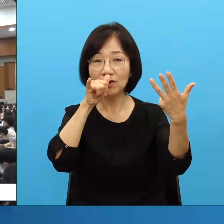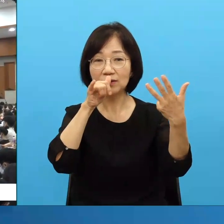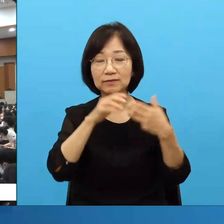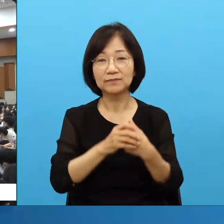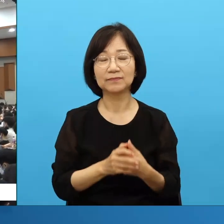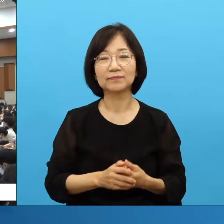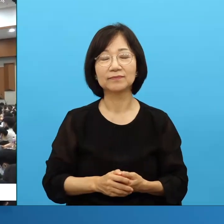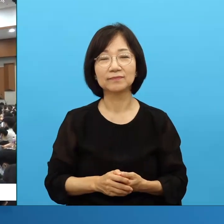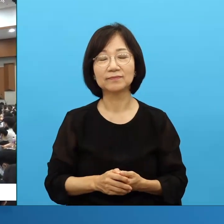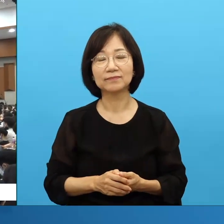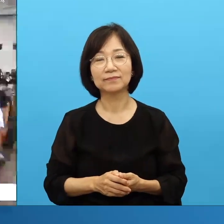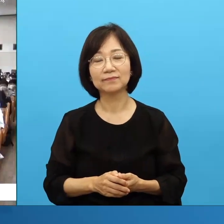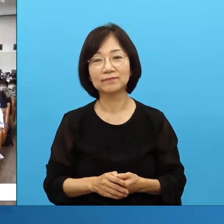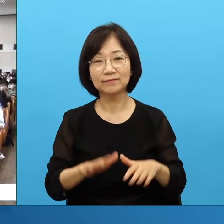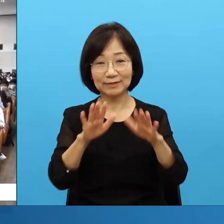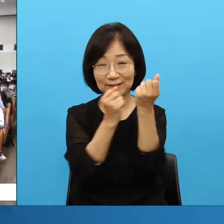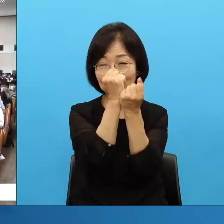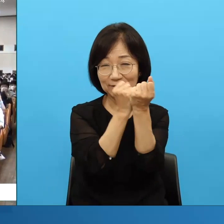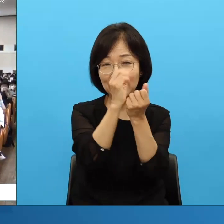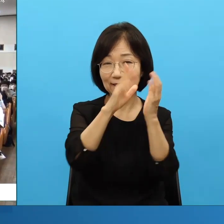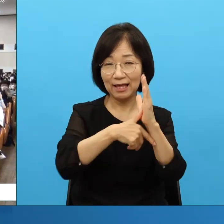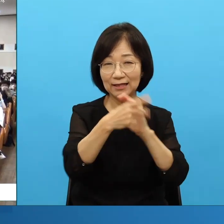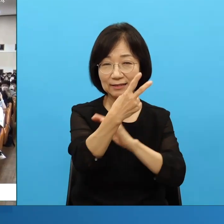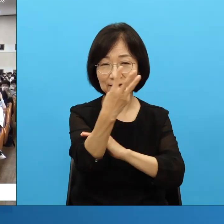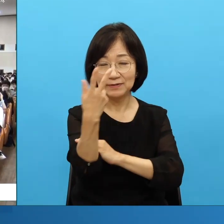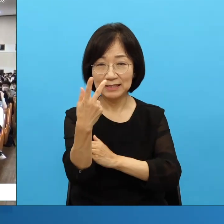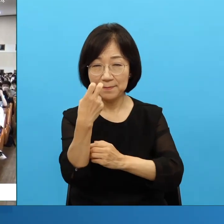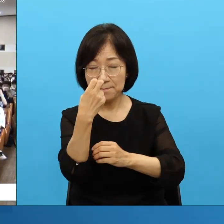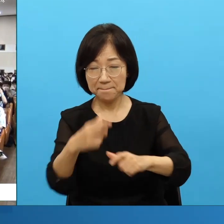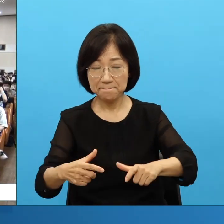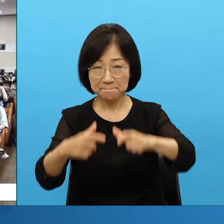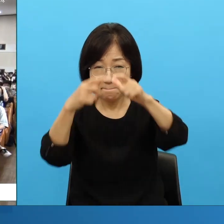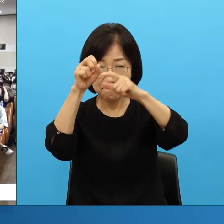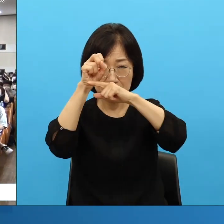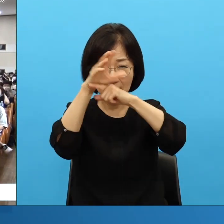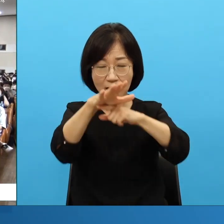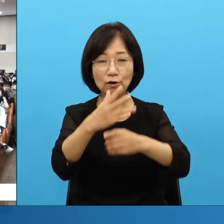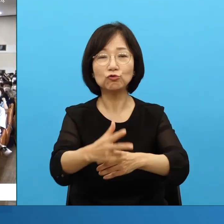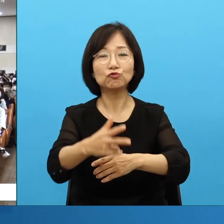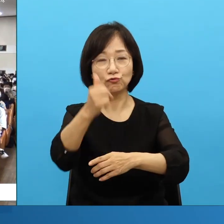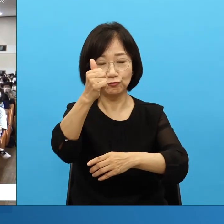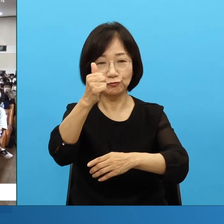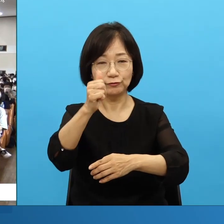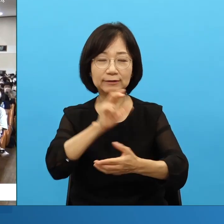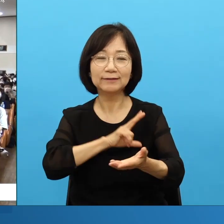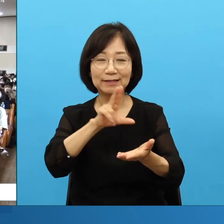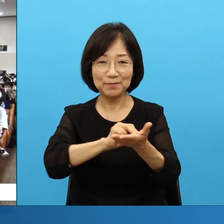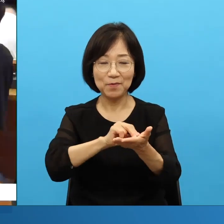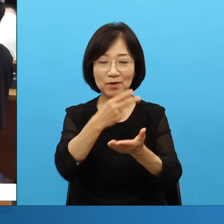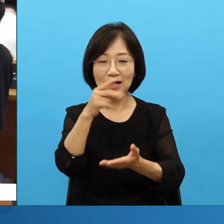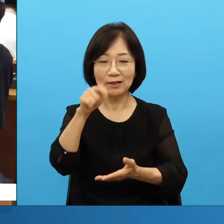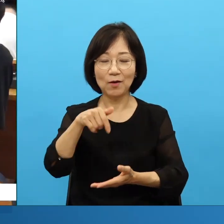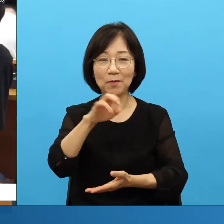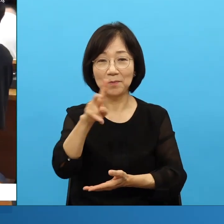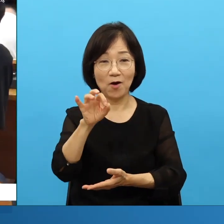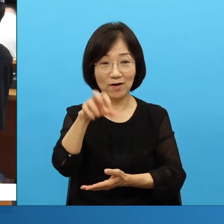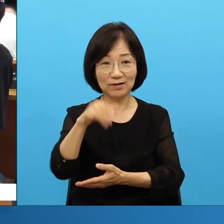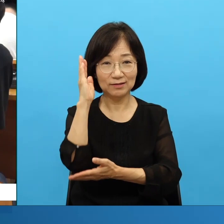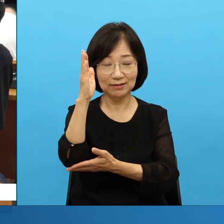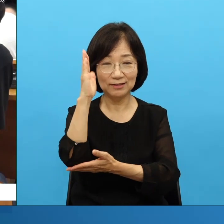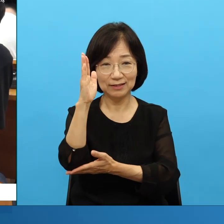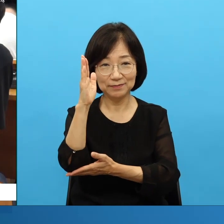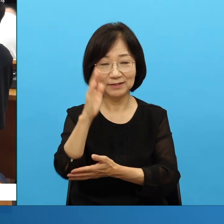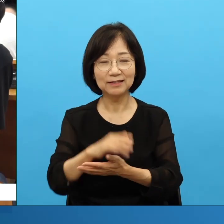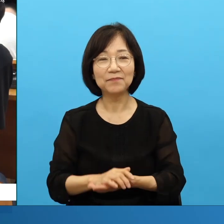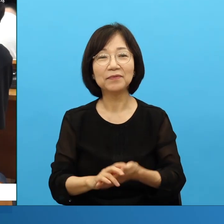이번 세계 청년 수련회는 237 망대의 주역이라는 주제로 덕평 RUTC에서 진행됩니다. 8월